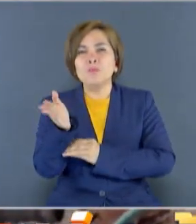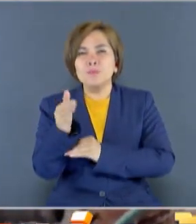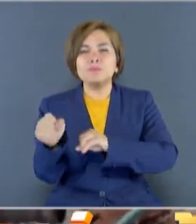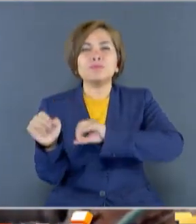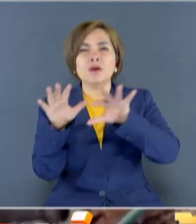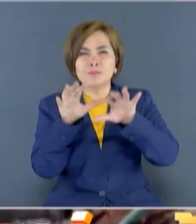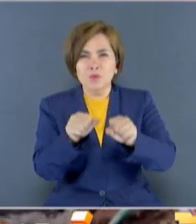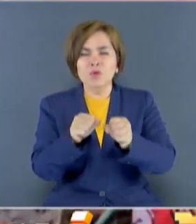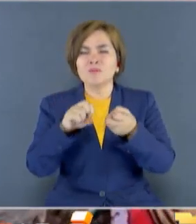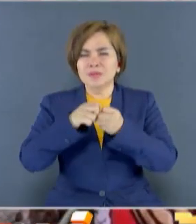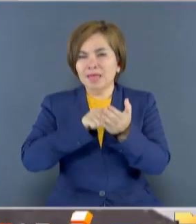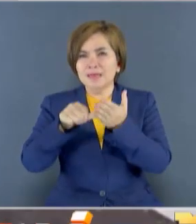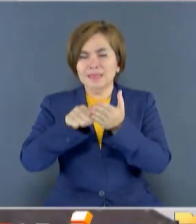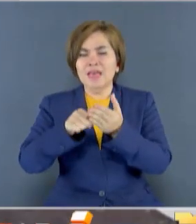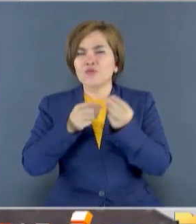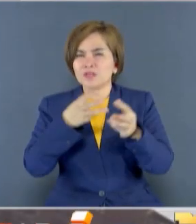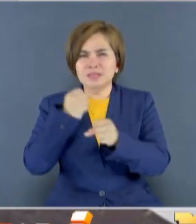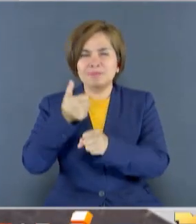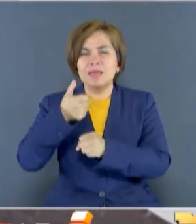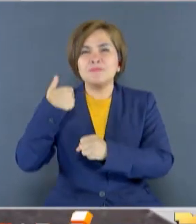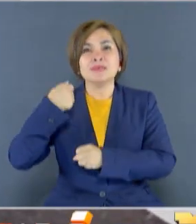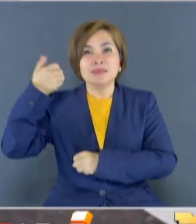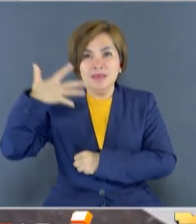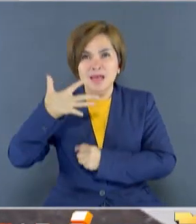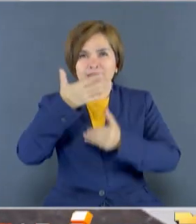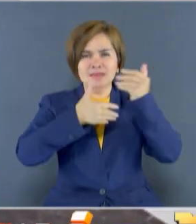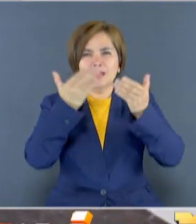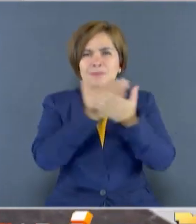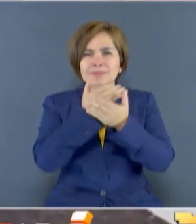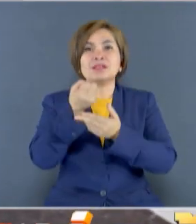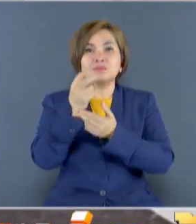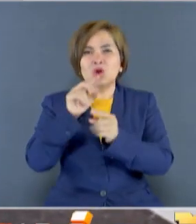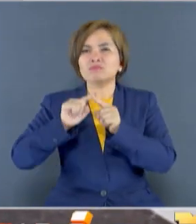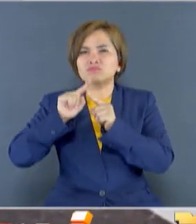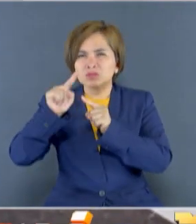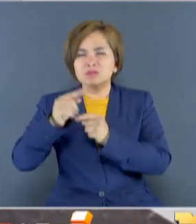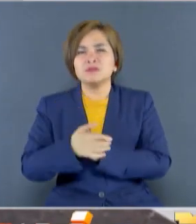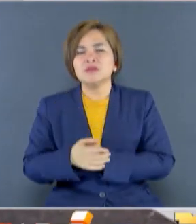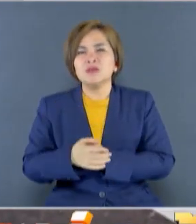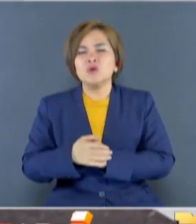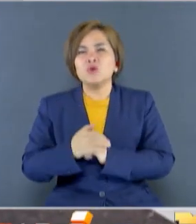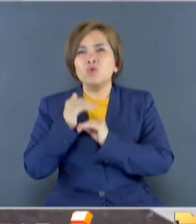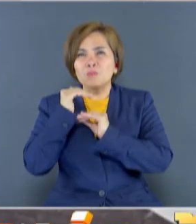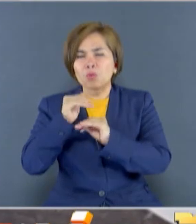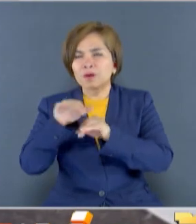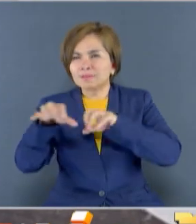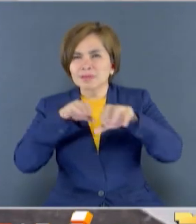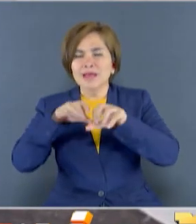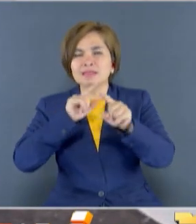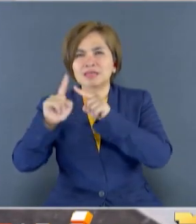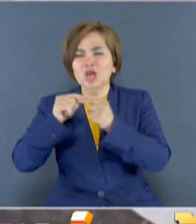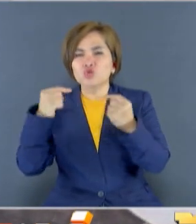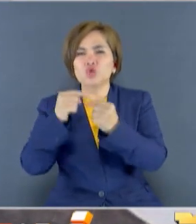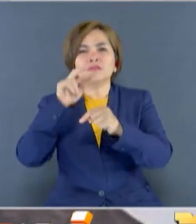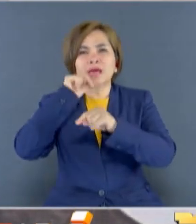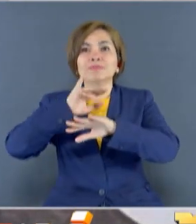ปัญหาปลาหมอคางดำมี5มาตรการ12กิจกรรมฮะมีอะไรบ้าง1ควบคุมและกำจัดปลาหมอคางดำในแหล่งน้ำทุกแห่งที่เน้นกำจัดในแหล่งน้ำธร